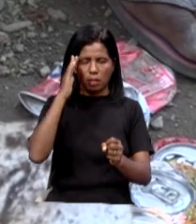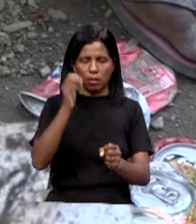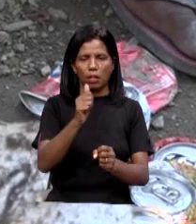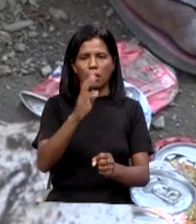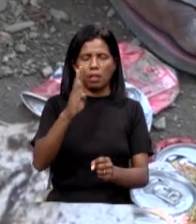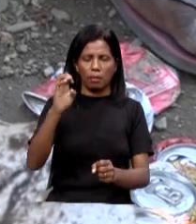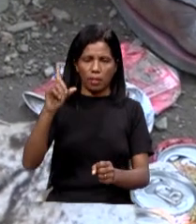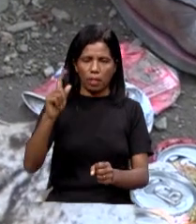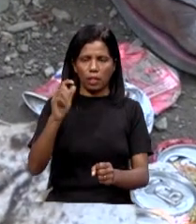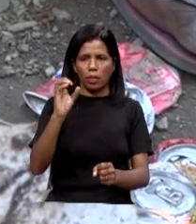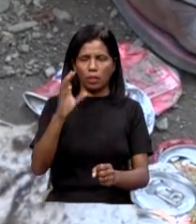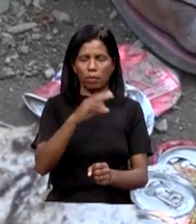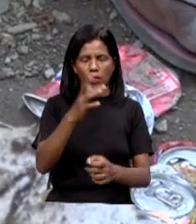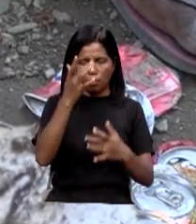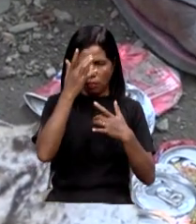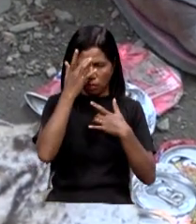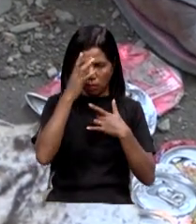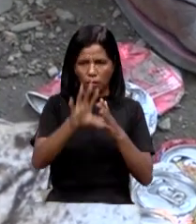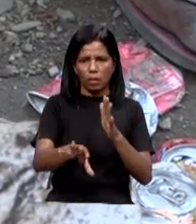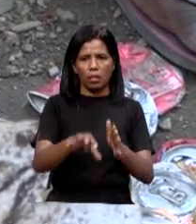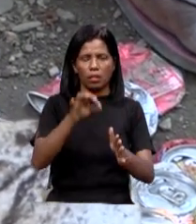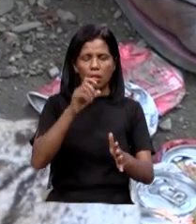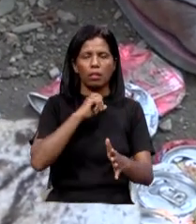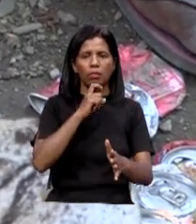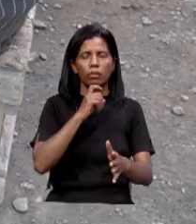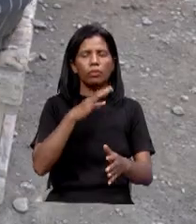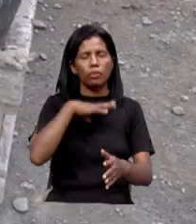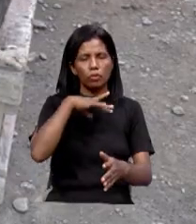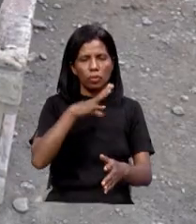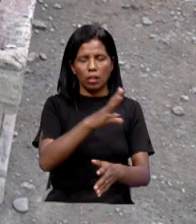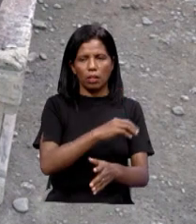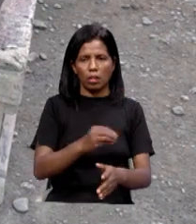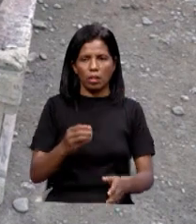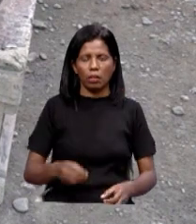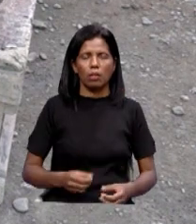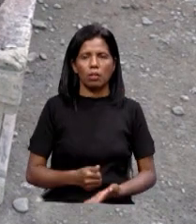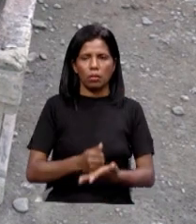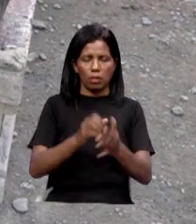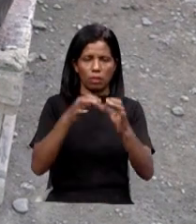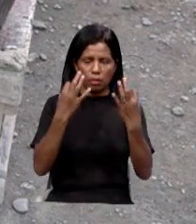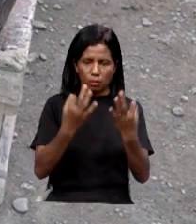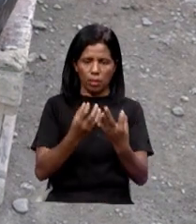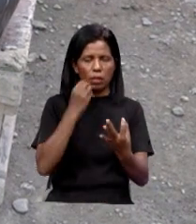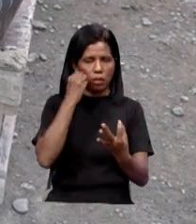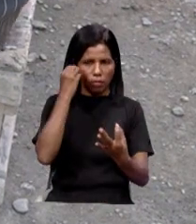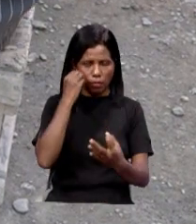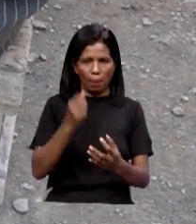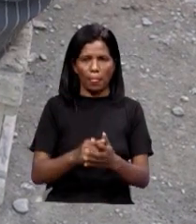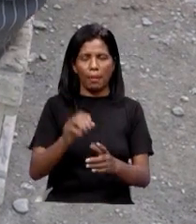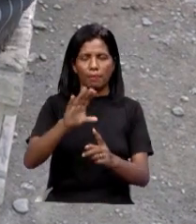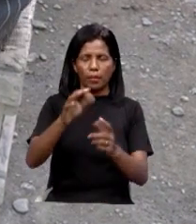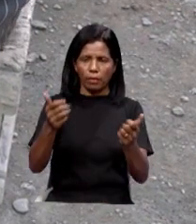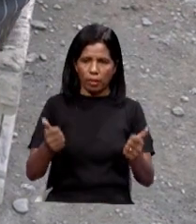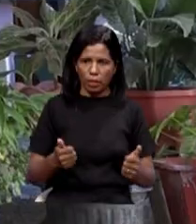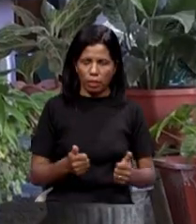Alberto nian ni be moras no hili kaleng at ho di bele sustenta familia umalarang ho nune chefe aldeia